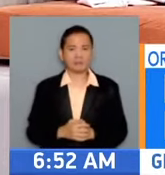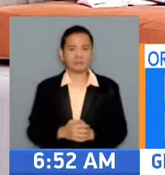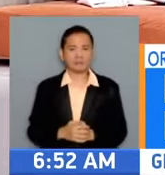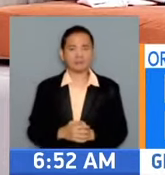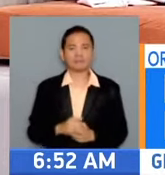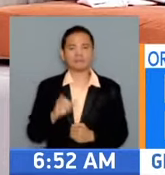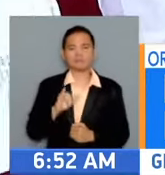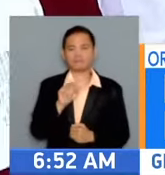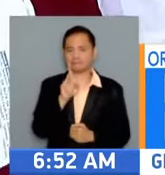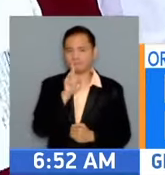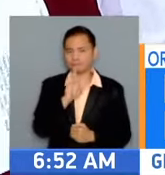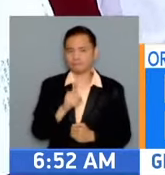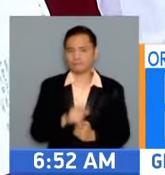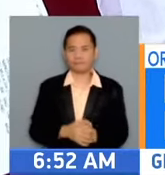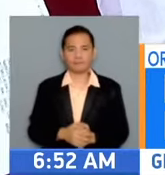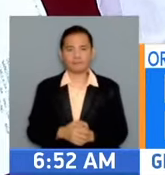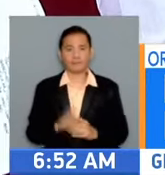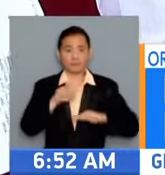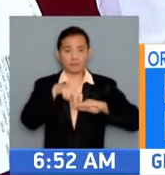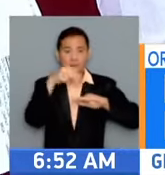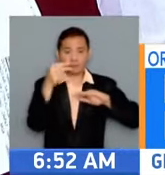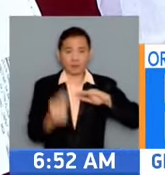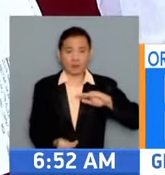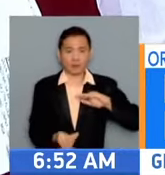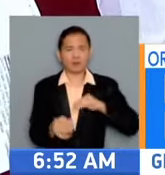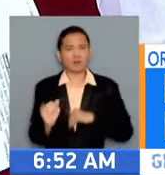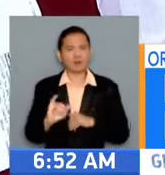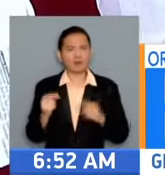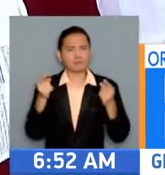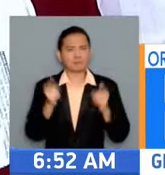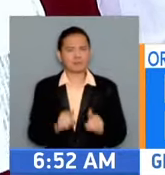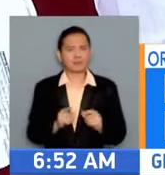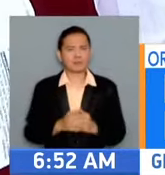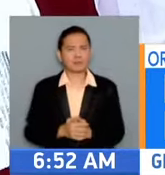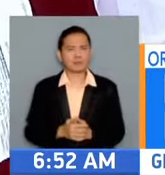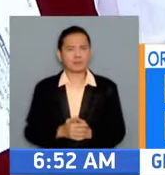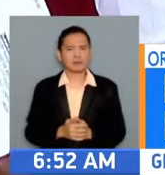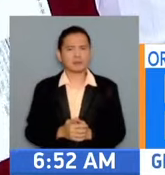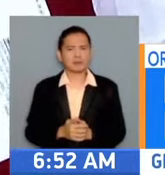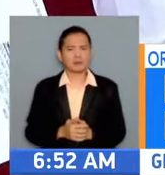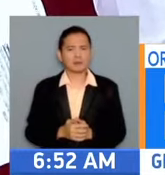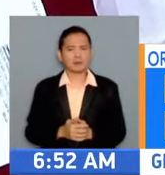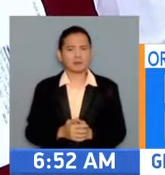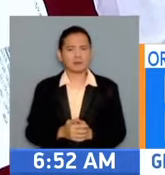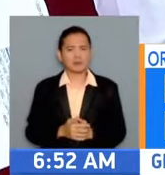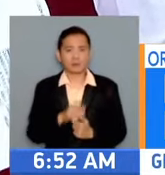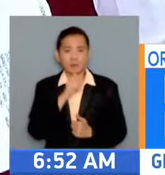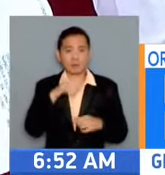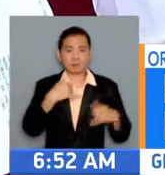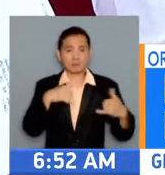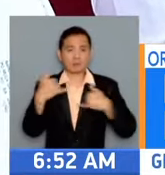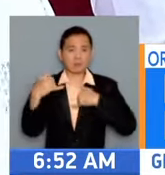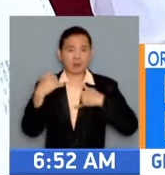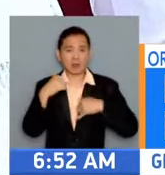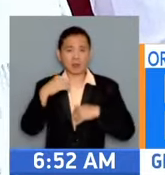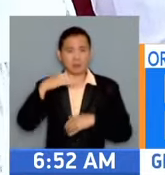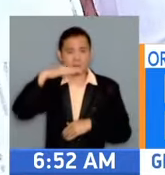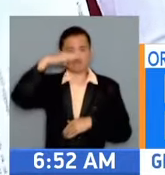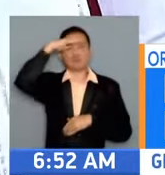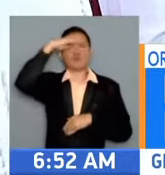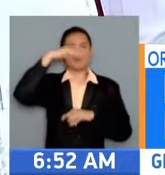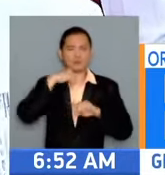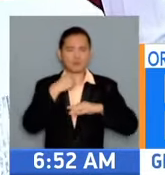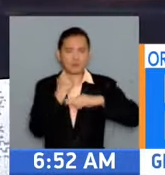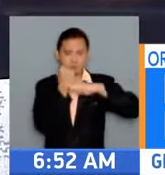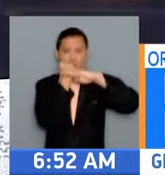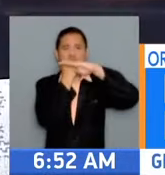sa pagkahulog po, isa pa po sa madalas nangyayari, yung pagkauntog ng mga bata dahil very active ang mga ito. Ano naman po yung mga tips na pwede natin ibigay?